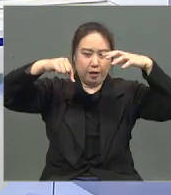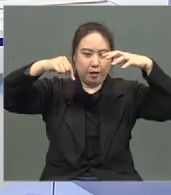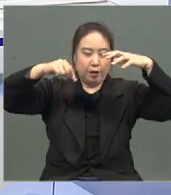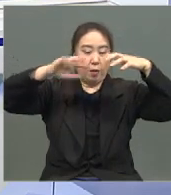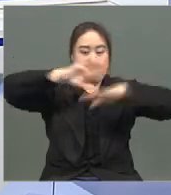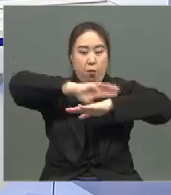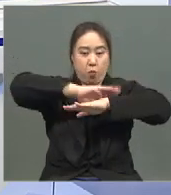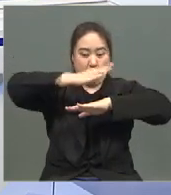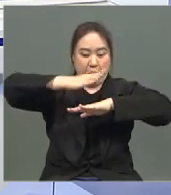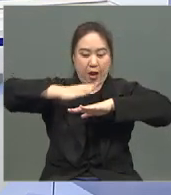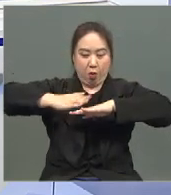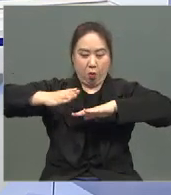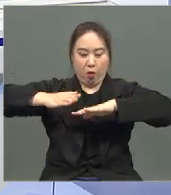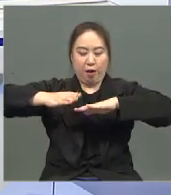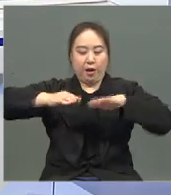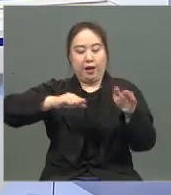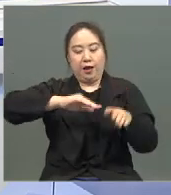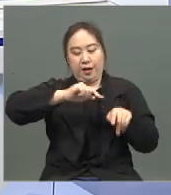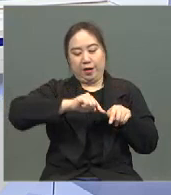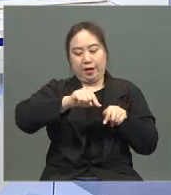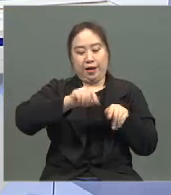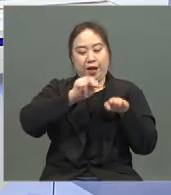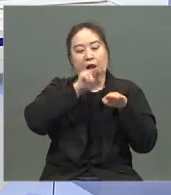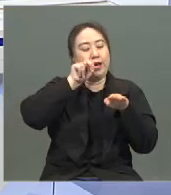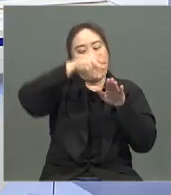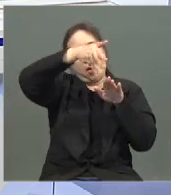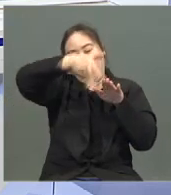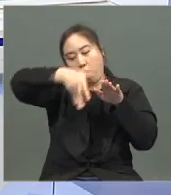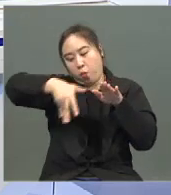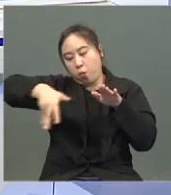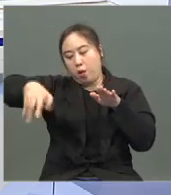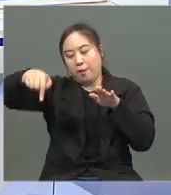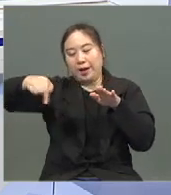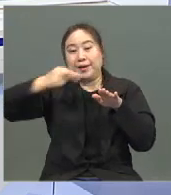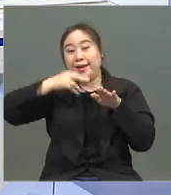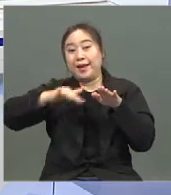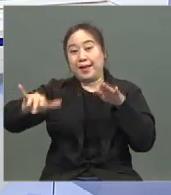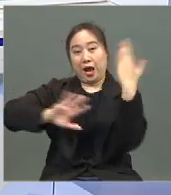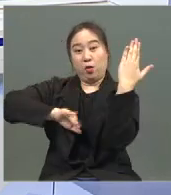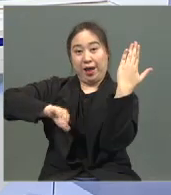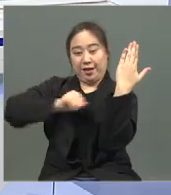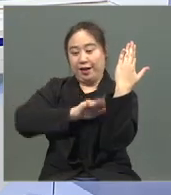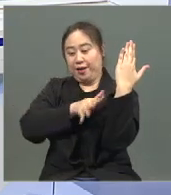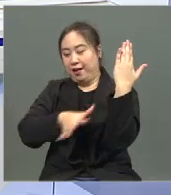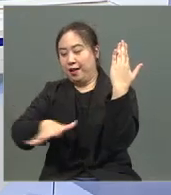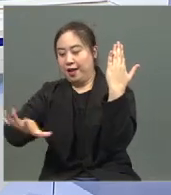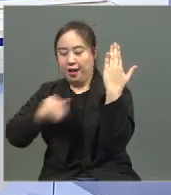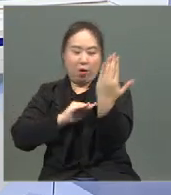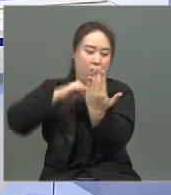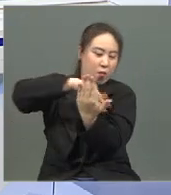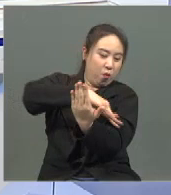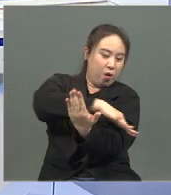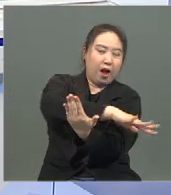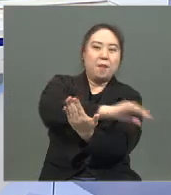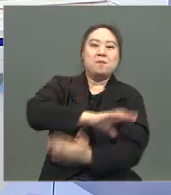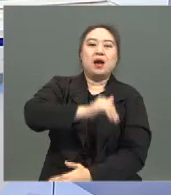ยพอเจอเขาปุ๊บก็จะลงไปฝั่งอ่าวไทยตรงนี้จะลงไปทางตัวอำเภอเมืองอำเภอพระพรหมซึ่งจะเกิดสถานการณ์น้ำท่วมก่อนหน้านี้อีกฝั่งนึงเนี่ยจะลงสู่